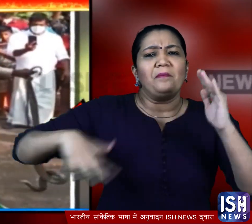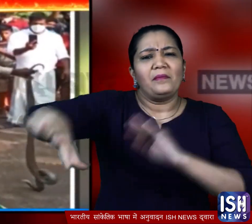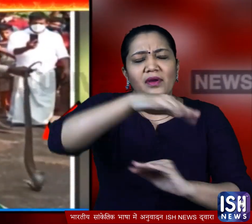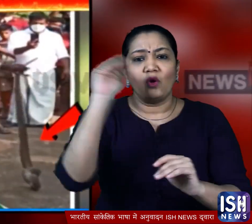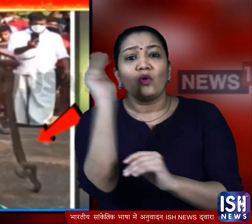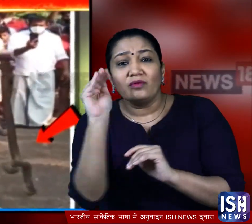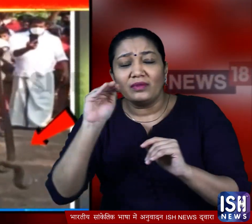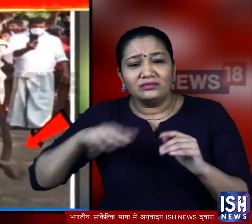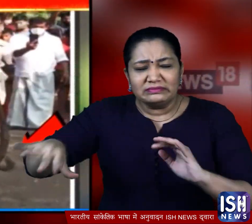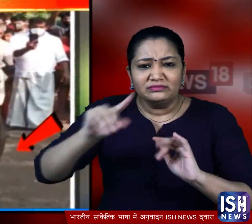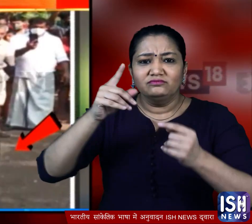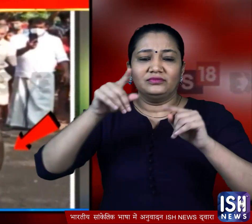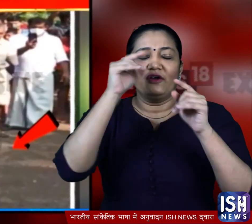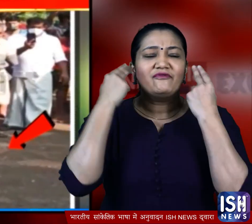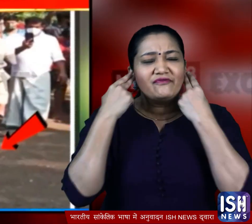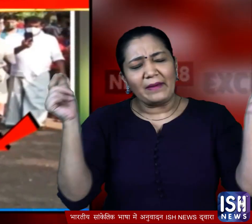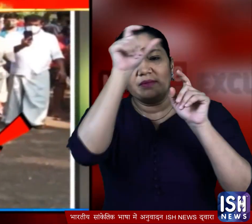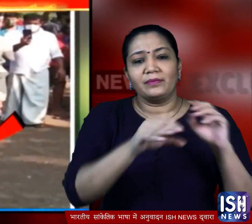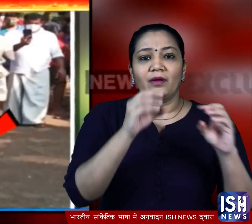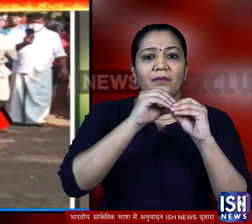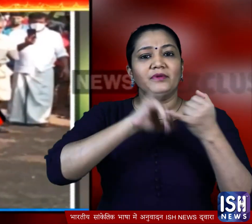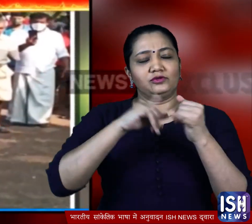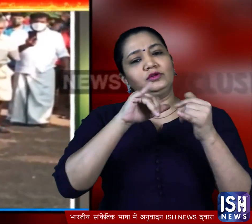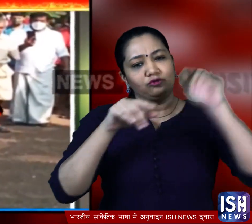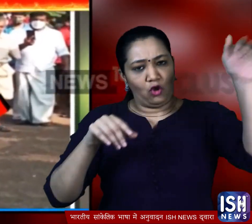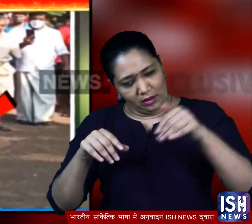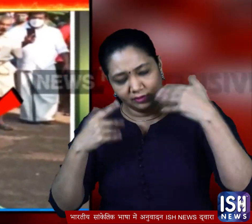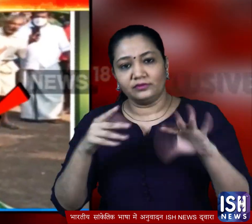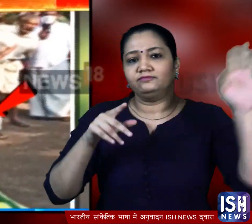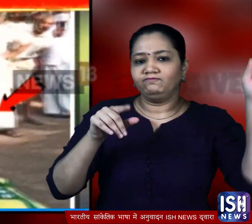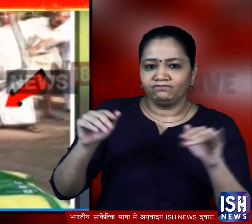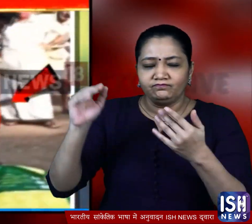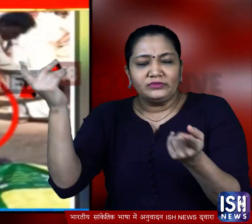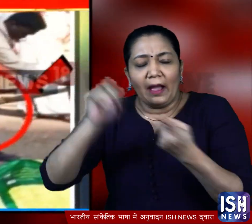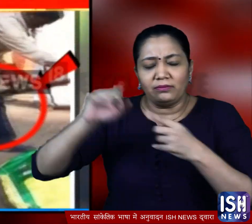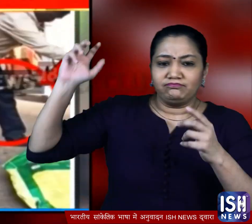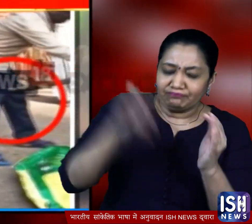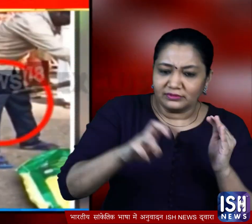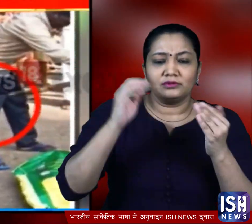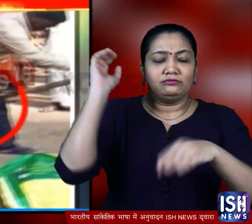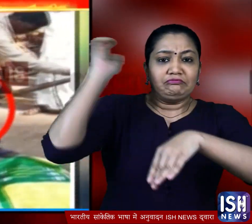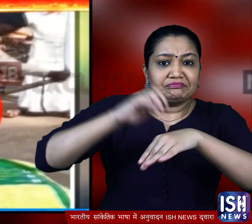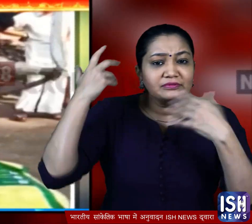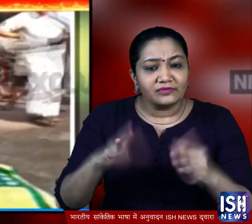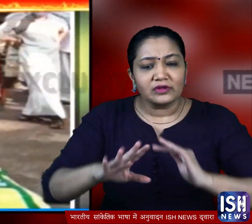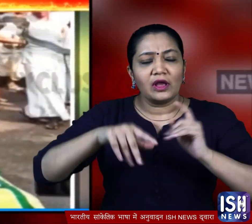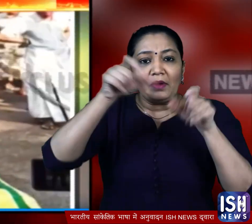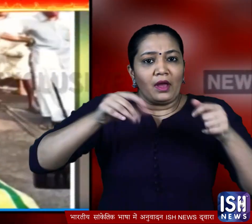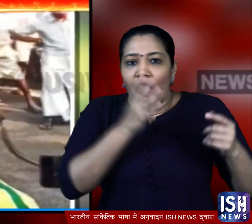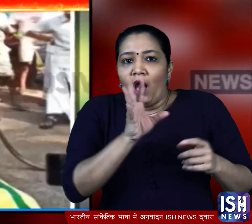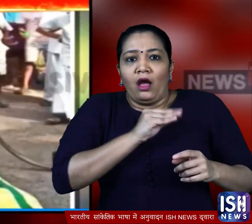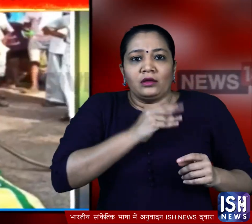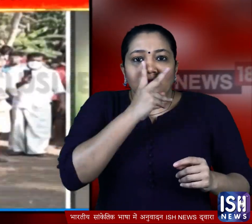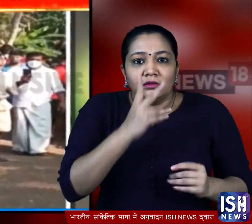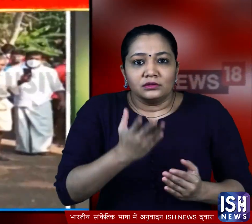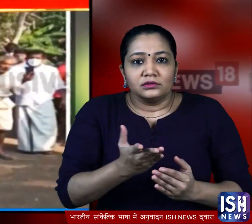इलाके में घुसे कोबरा को पकड़ने के लिए सांप पकड़ने वाले वावा सुरेश को वहां बुलाया गया, जिसे कोबरा ने डस लिया। ऐसा होते ही वहां इकट्ठा हुए